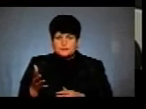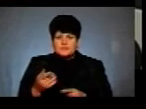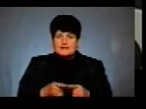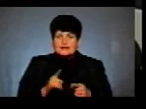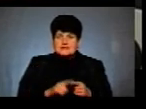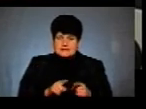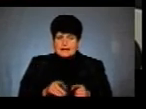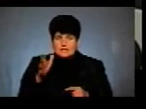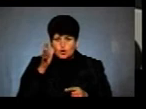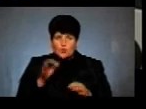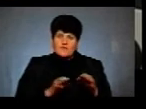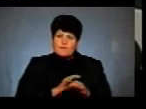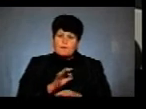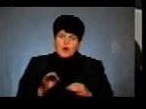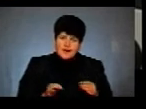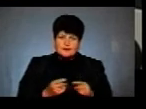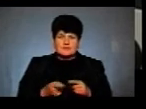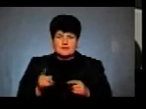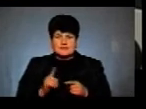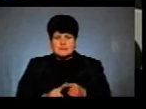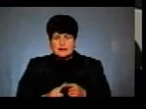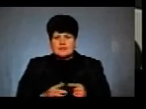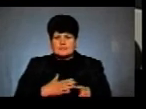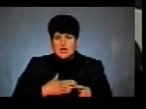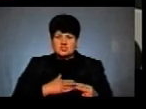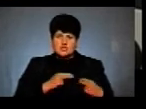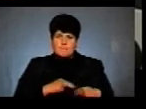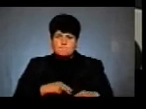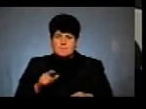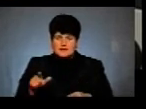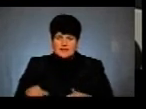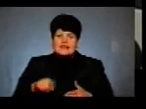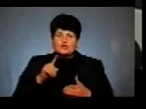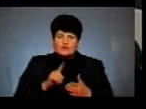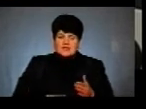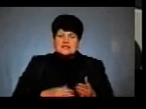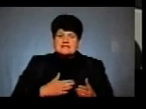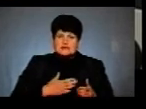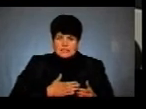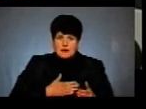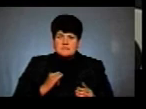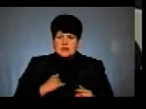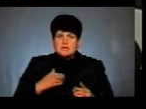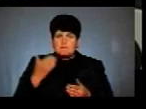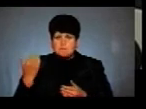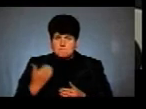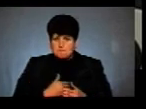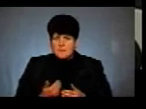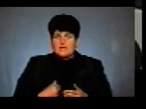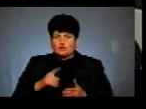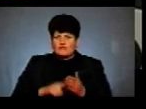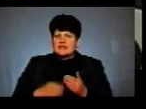Це наукові проекти, це наші партнери, які довірилися нам, і ми довірили їм